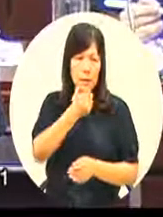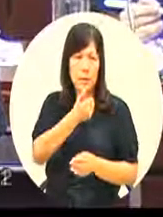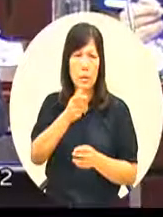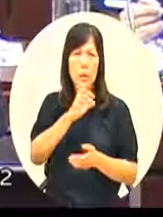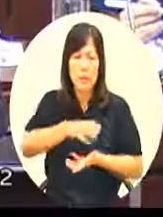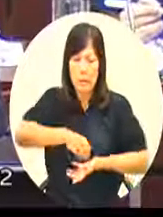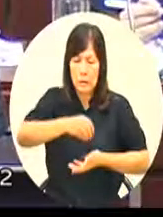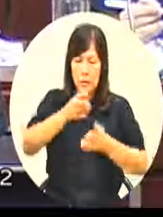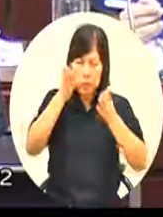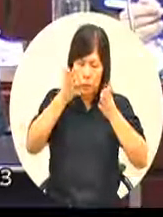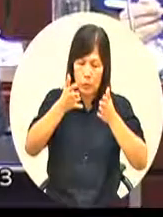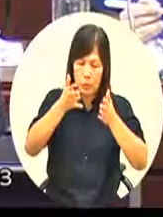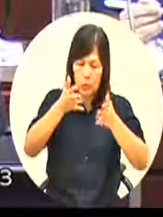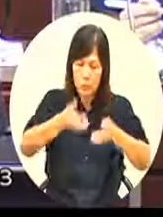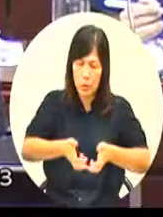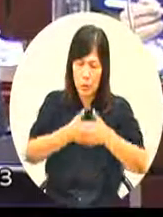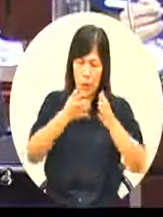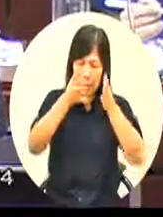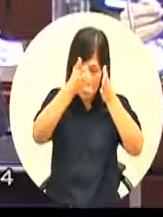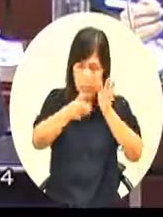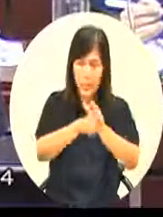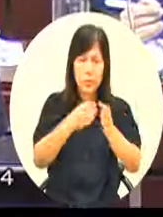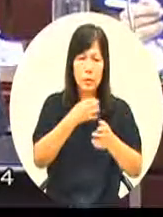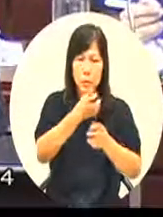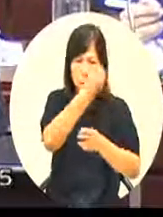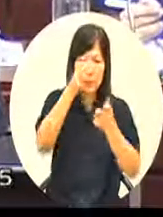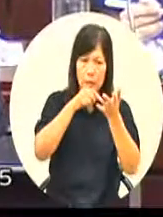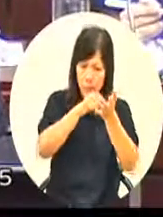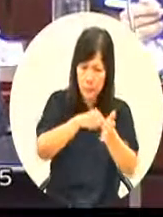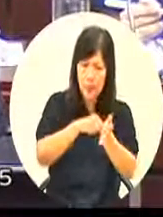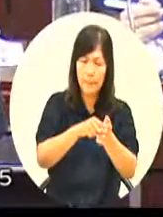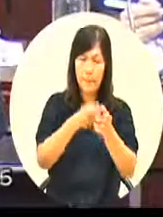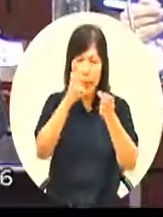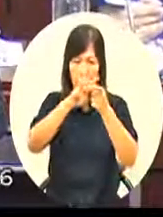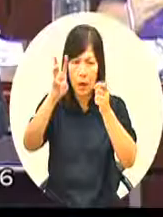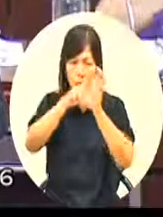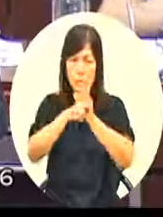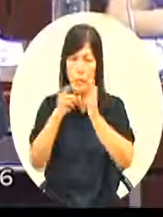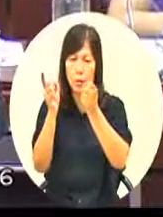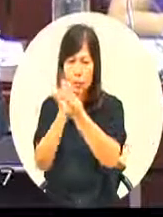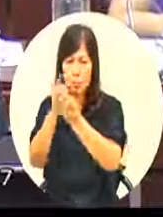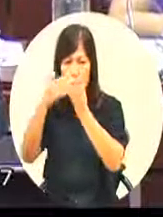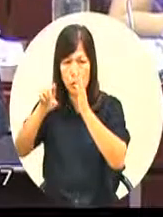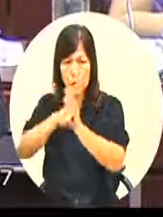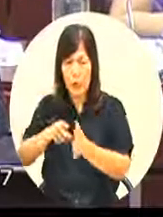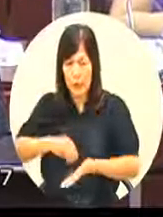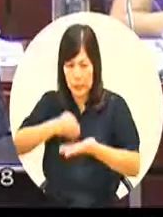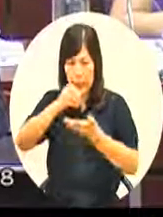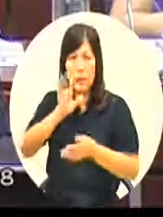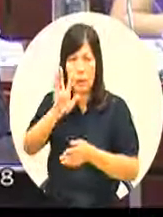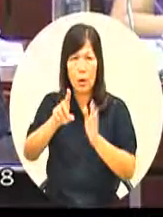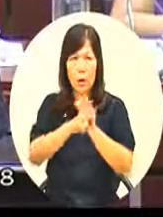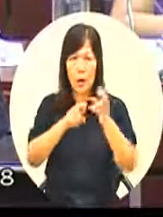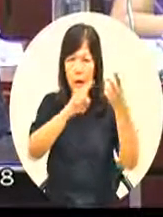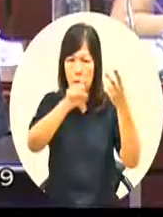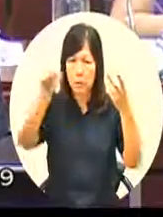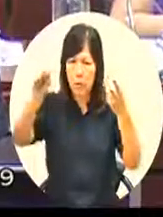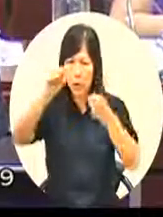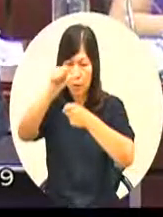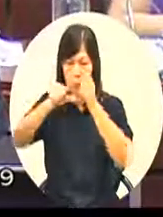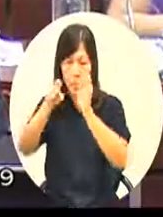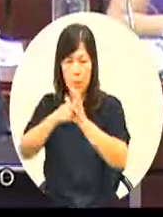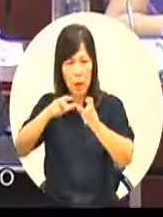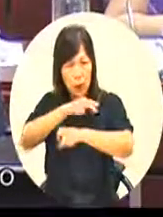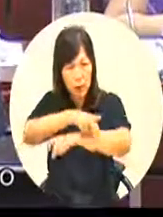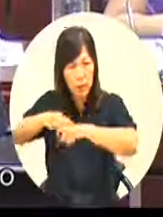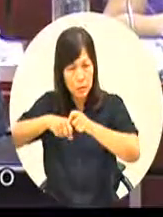方向，是在这个青年可以申请应届毕业生向学校自行提出2到5年的一个计划，初